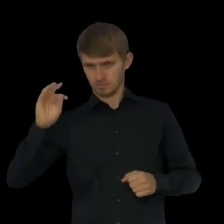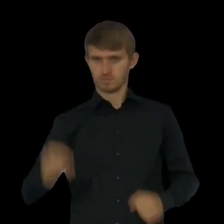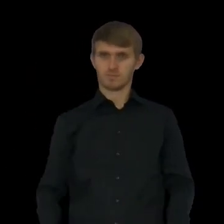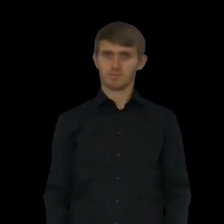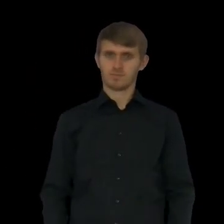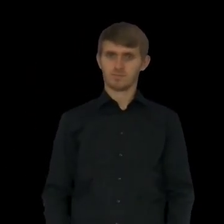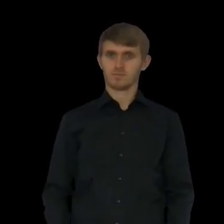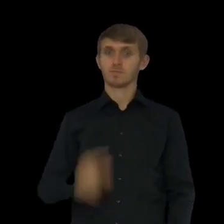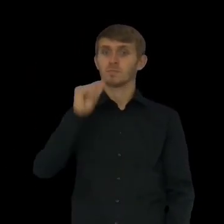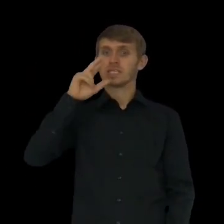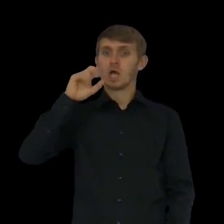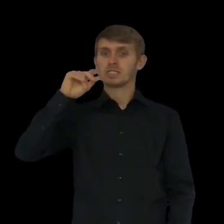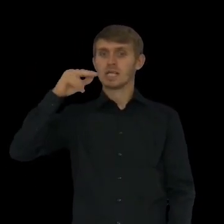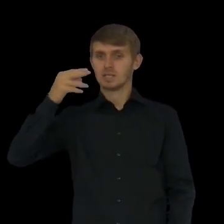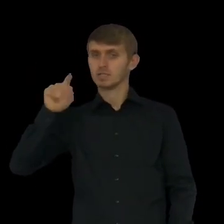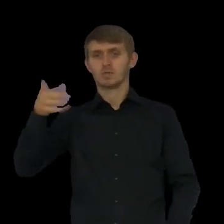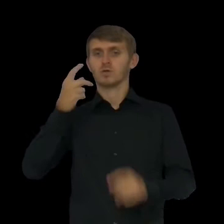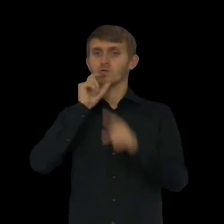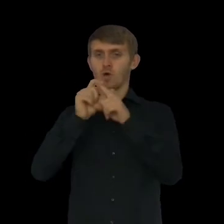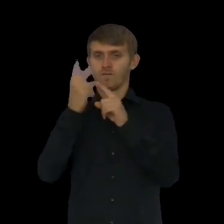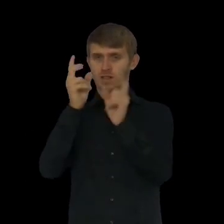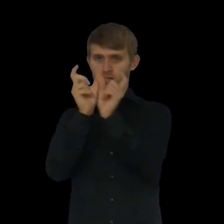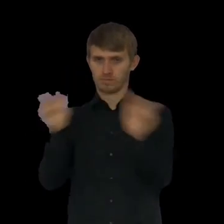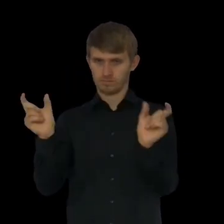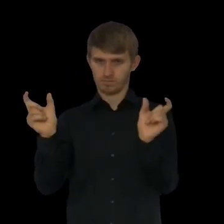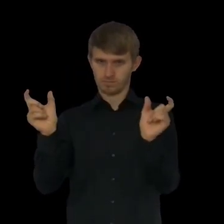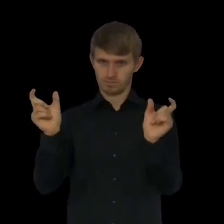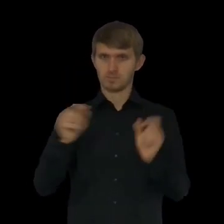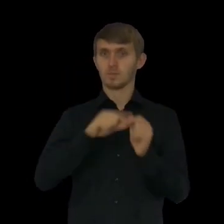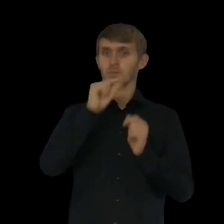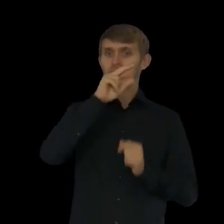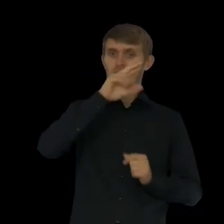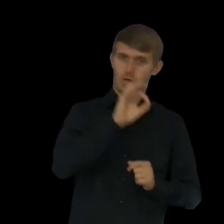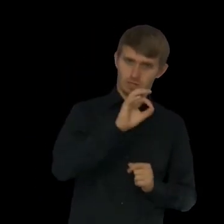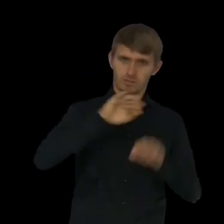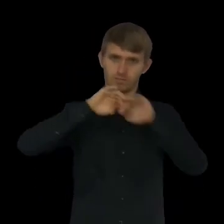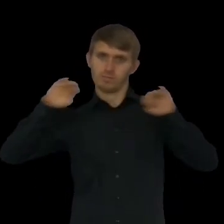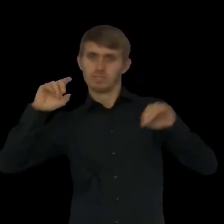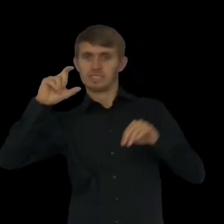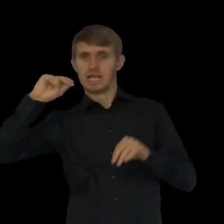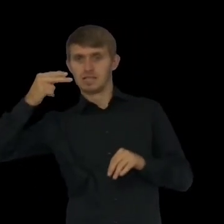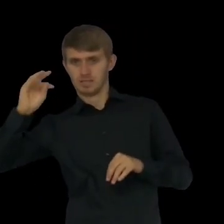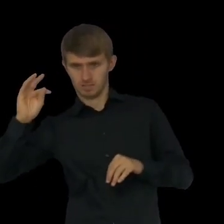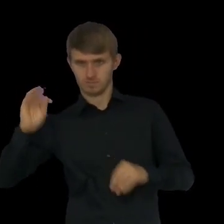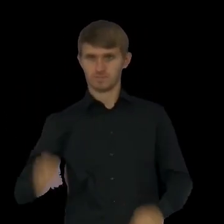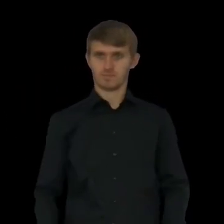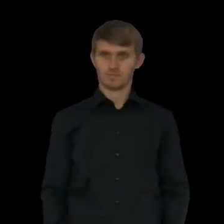procent to słowo składające się z dwóch słów rozbijmy je 20 50